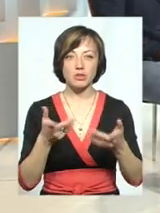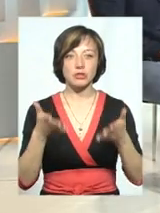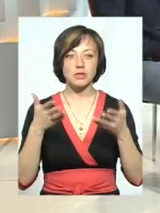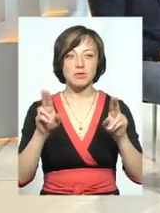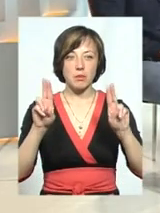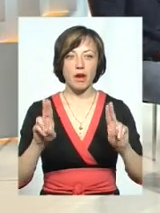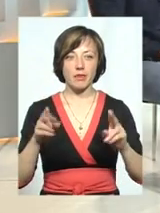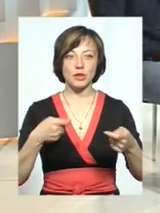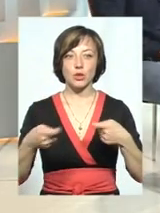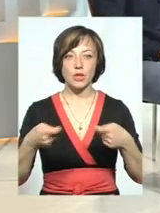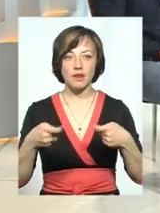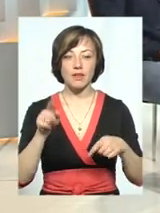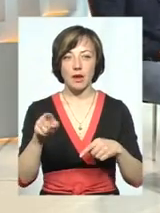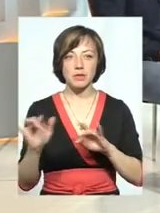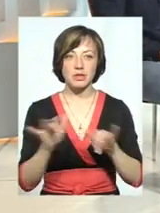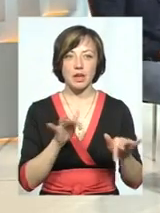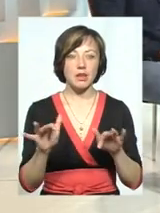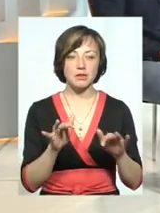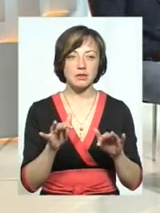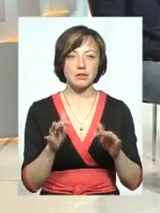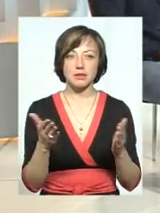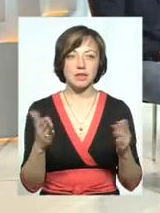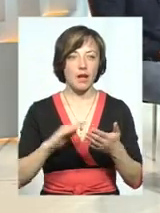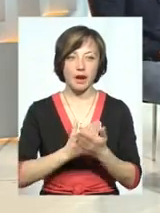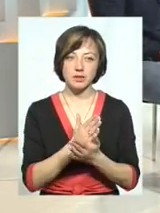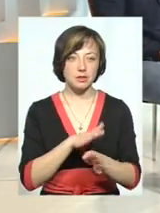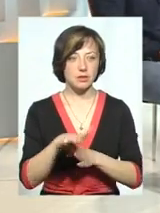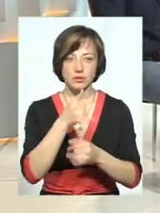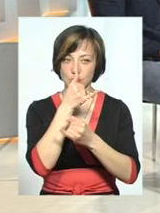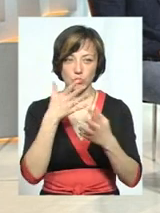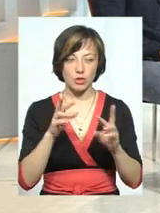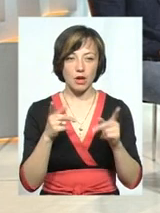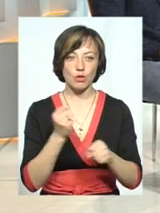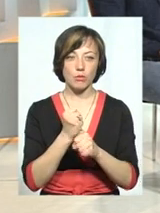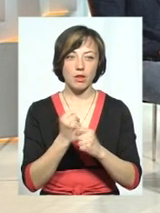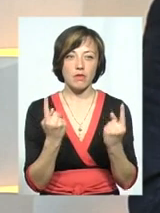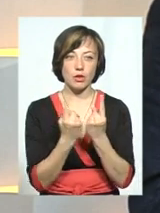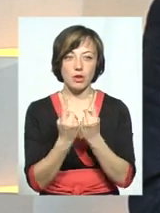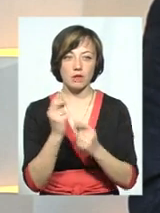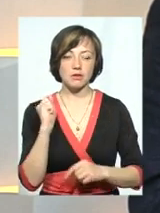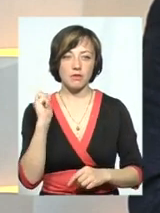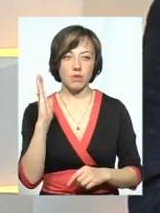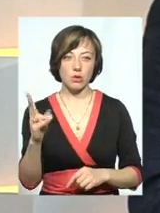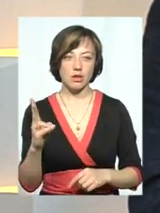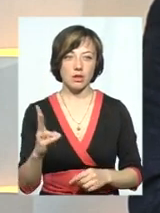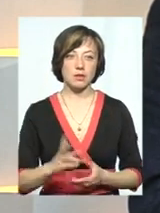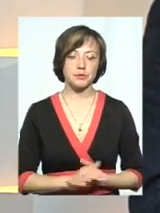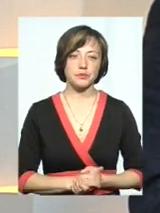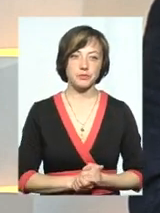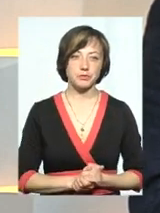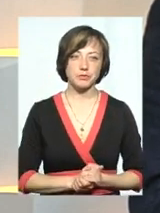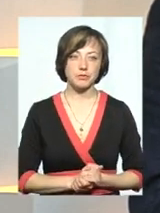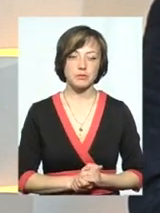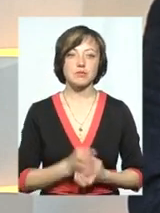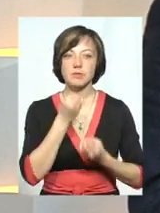правил торгівлі, тому там ви таку діяльність, скоріше всього, настільки якісно здійснювати не зможете, як ви робили в Однокласниках і ВКонтакті.